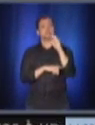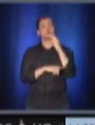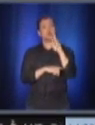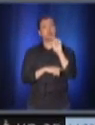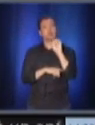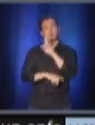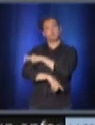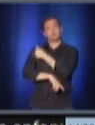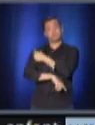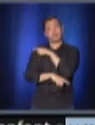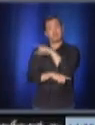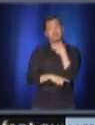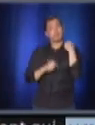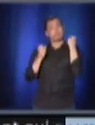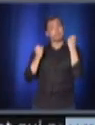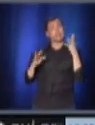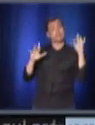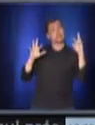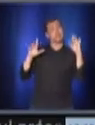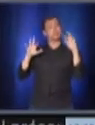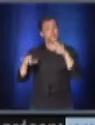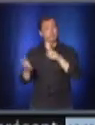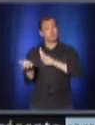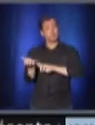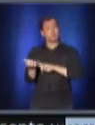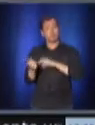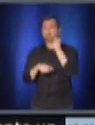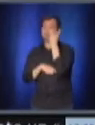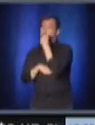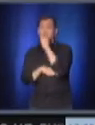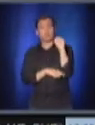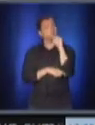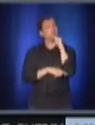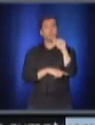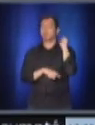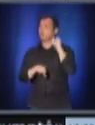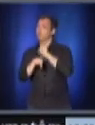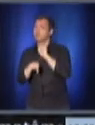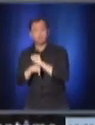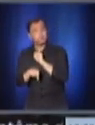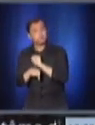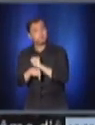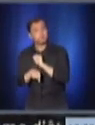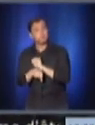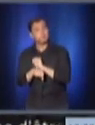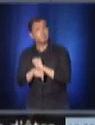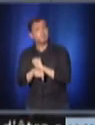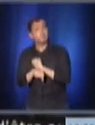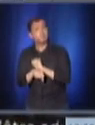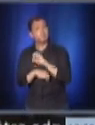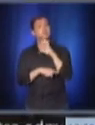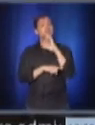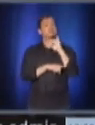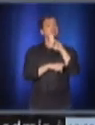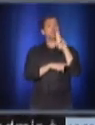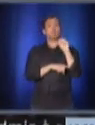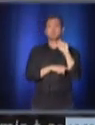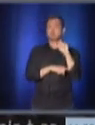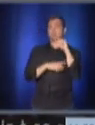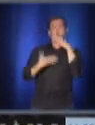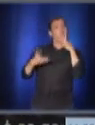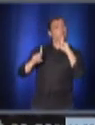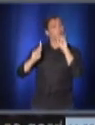de zèle en fin de semaine. Le CIUS a vraiment